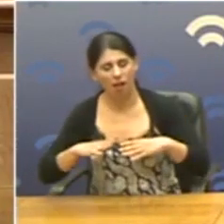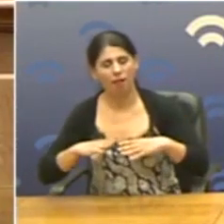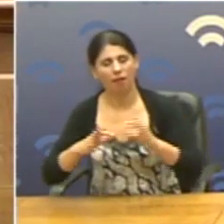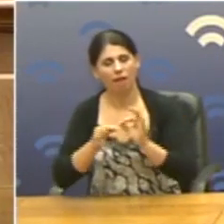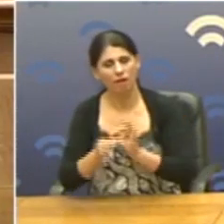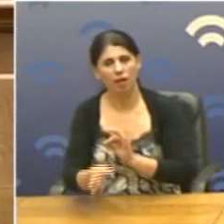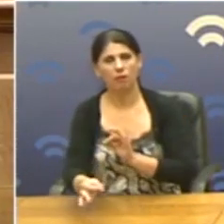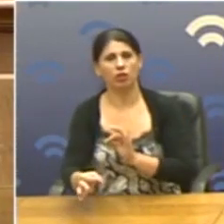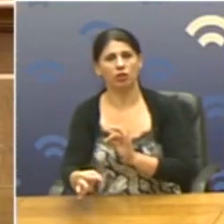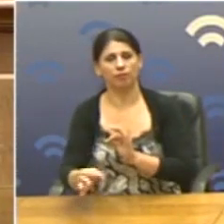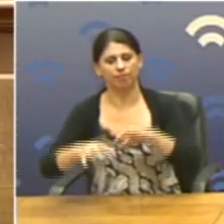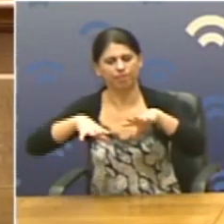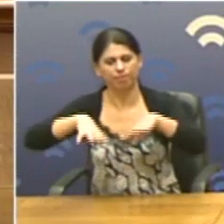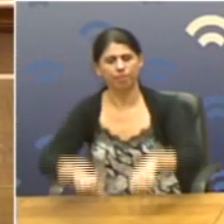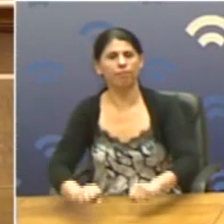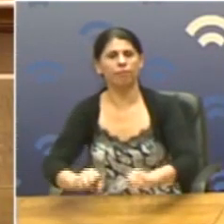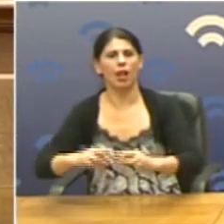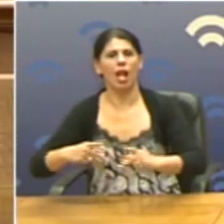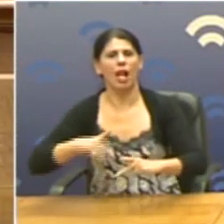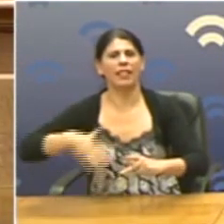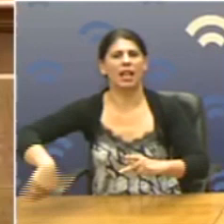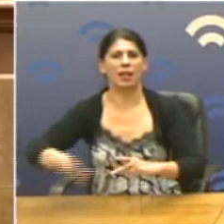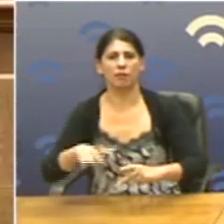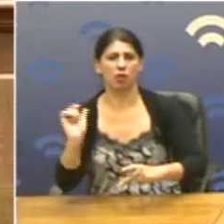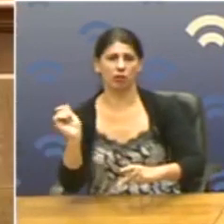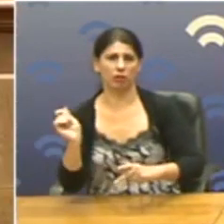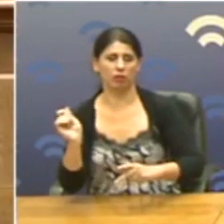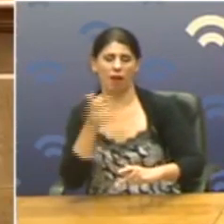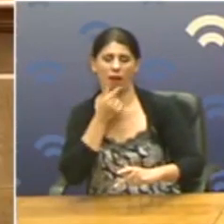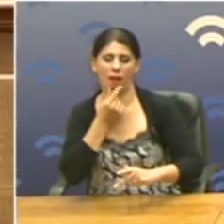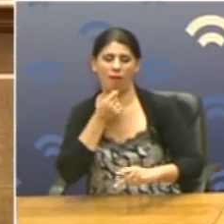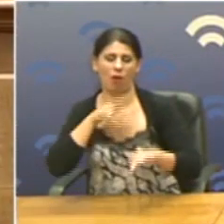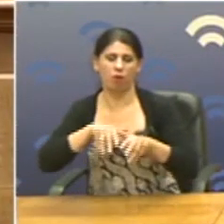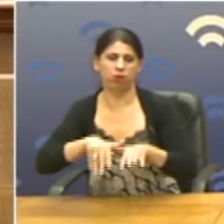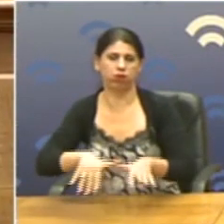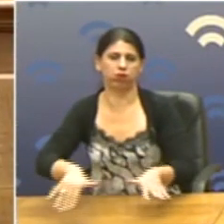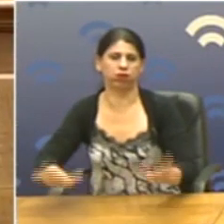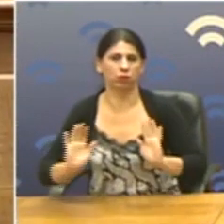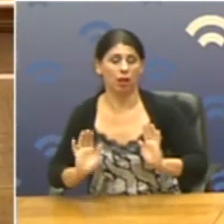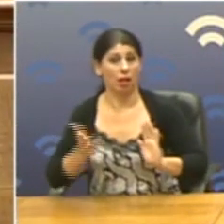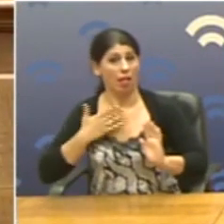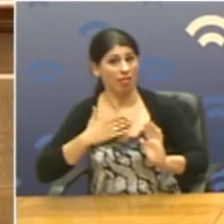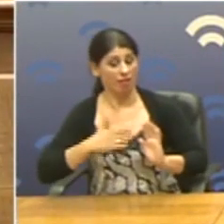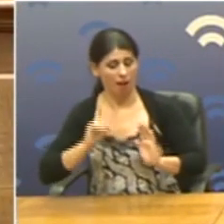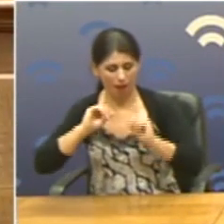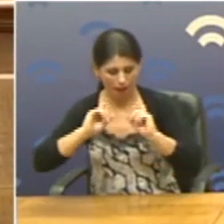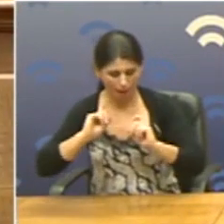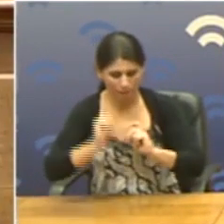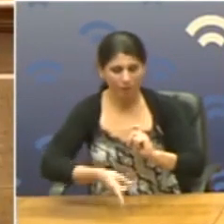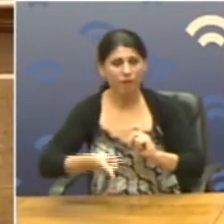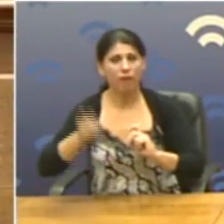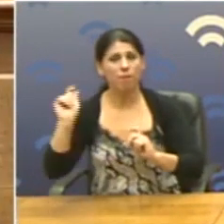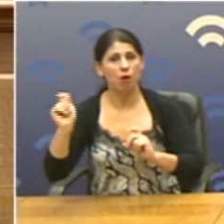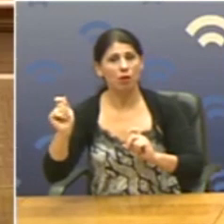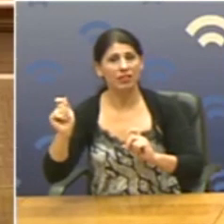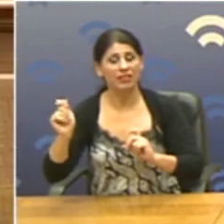εφαρμογή της κυρίαρχης αντιλαϊκής πολιτικής. Δηλαδή, την πολιτική εκείνη που η κυβέρνηση της